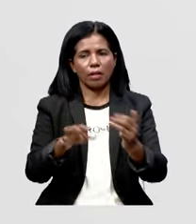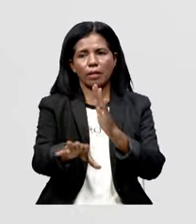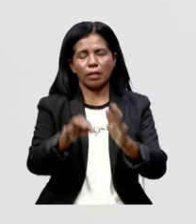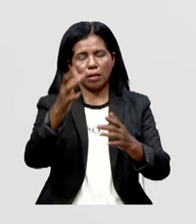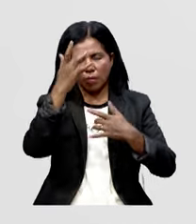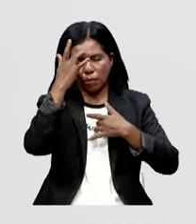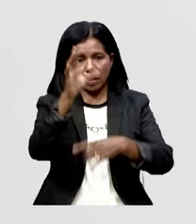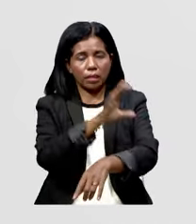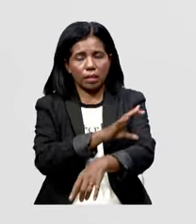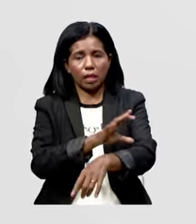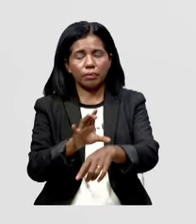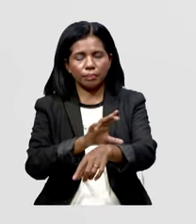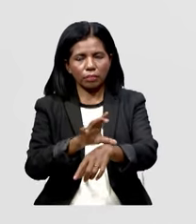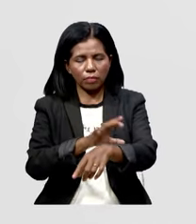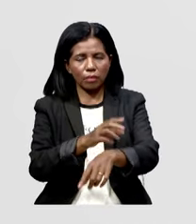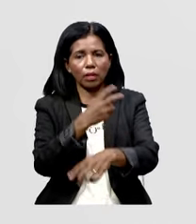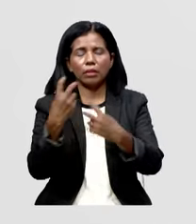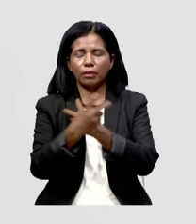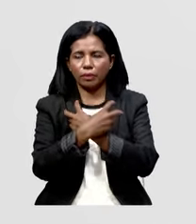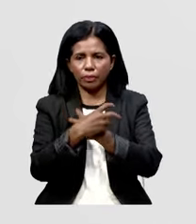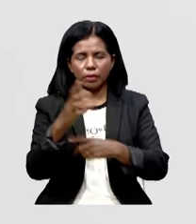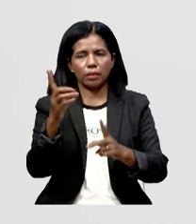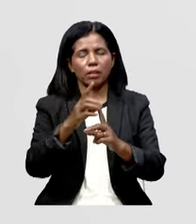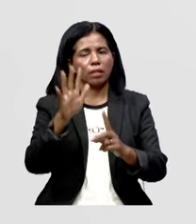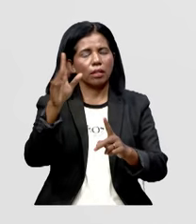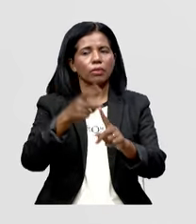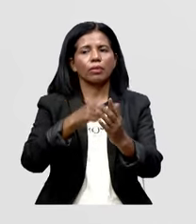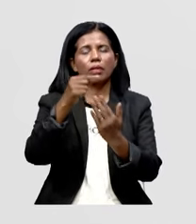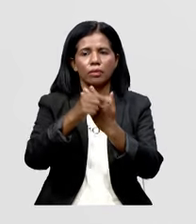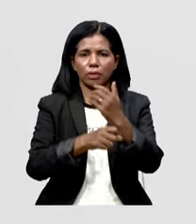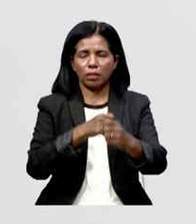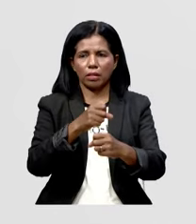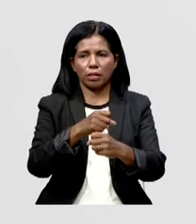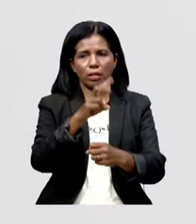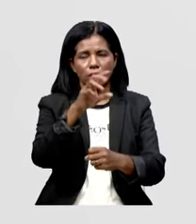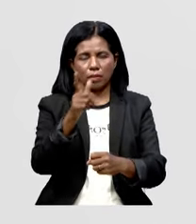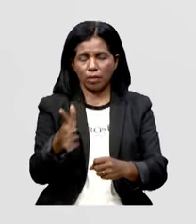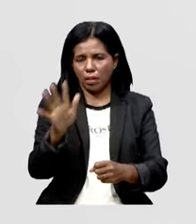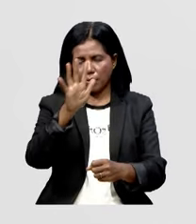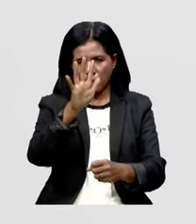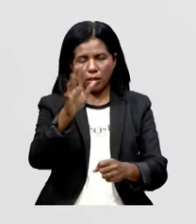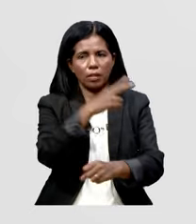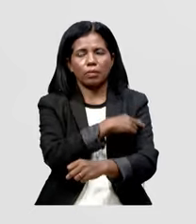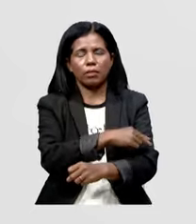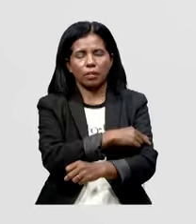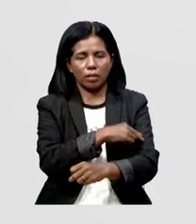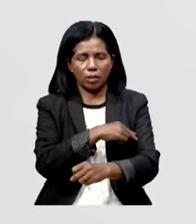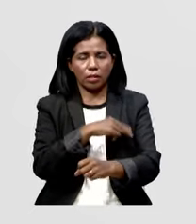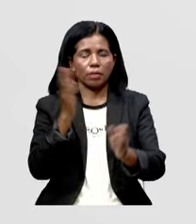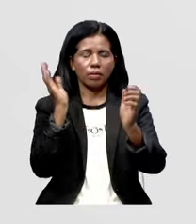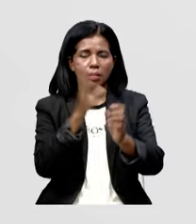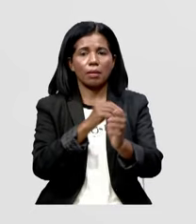kankru ruin hodi submete bamputa saun ia loron 5 fulang agustu tine rihun ruar nulu resinat y Hospital Pantai Kuala